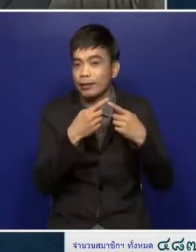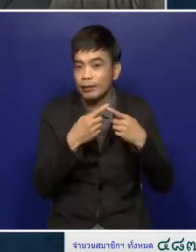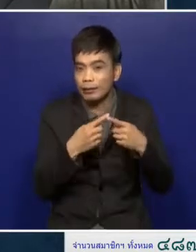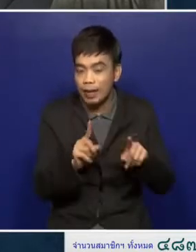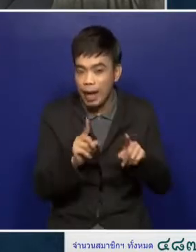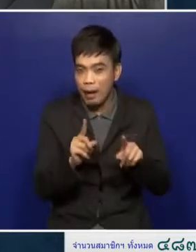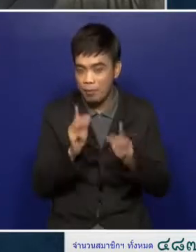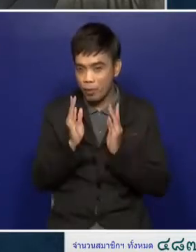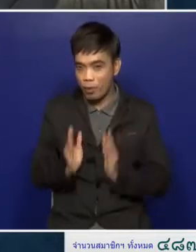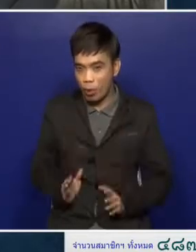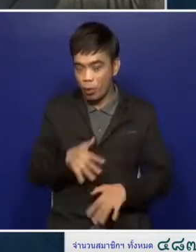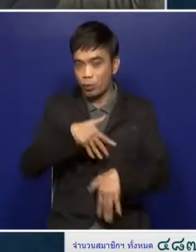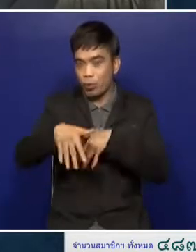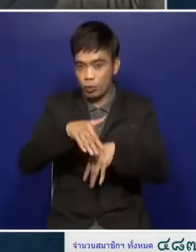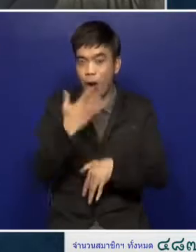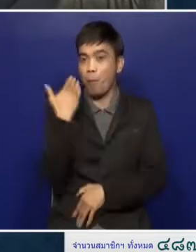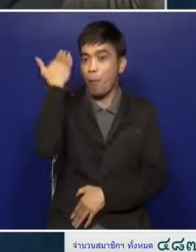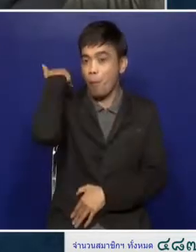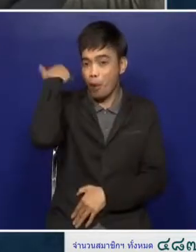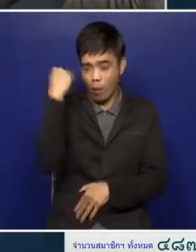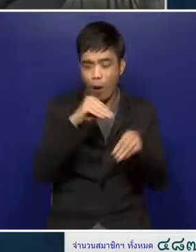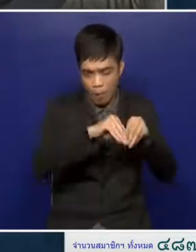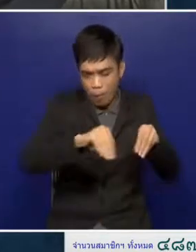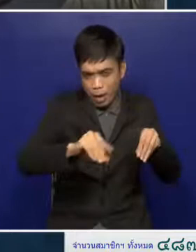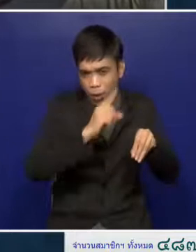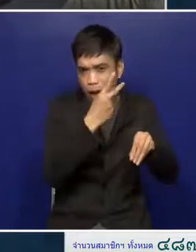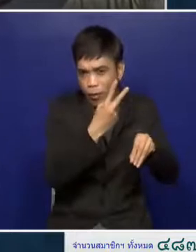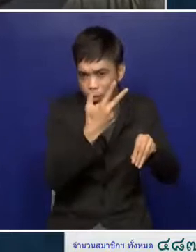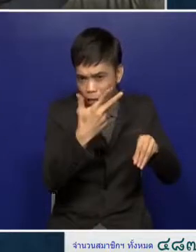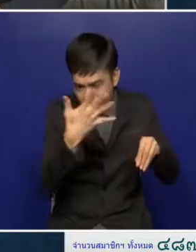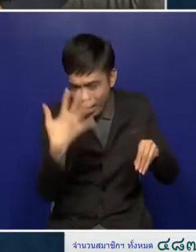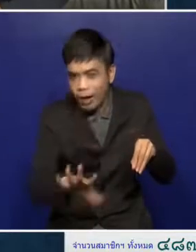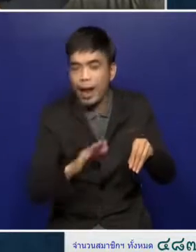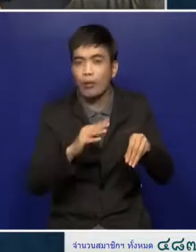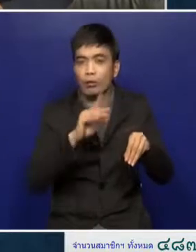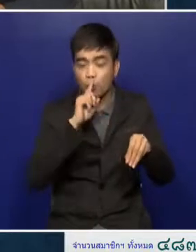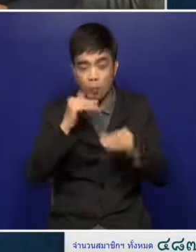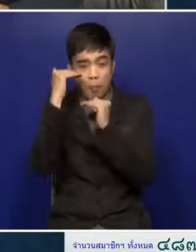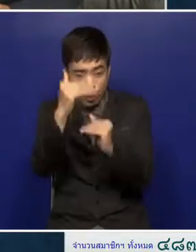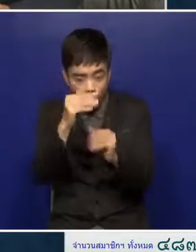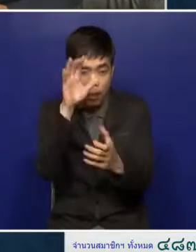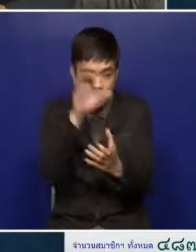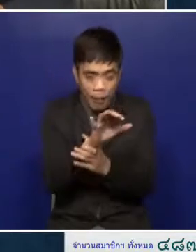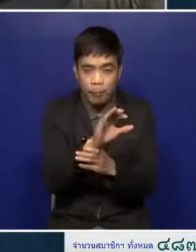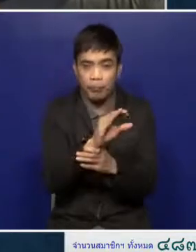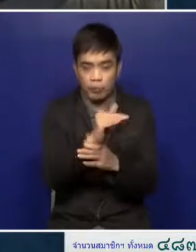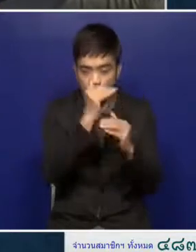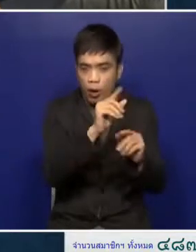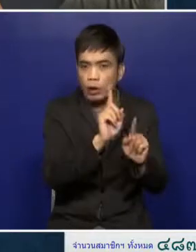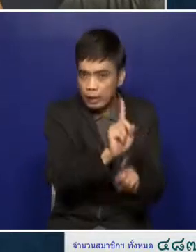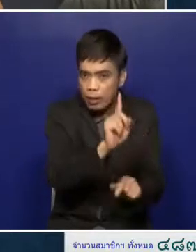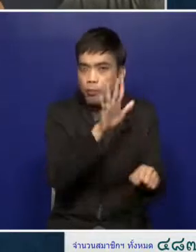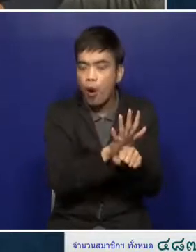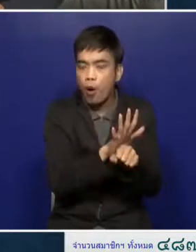พี่น้องประชาชนปลูกอยู่แล้ว3ต้น5ต้น10ต้นจะทำยังไงเมื่อเช้าผมได้มีโอกาสได้คุยกับคุณวิชั